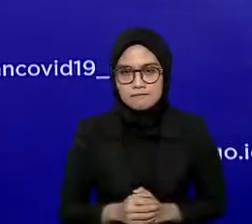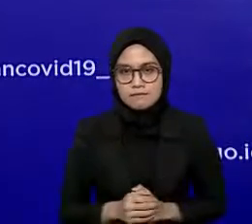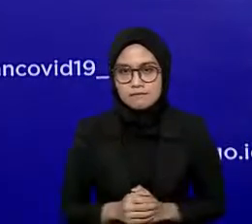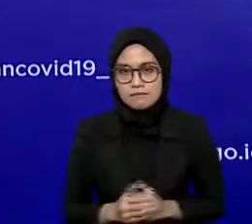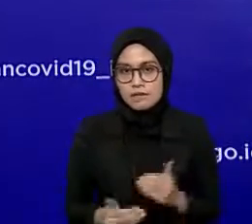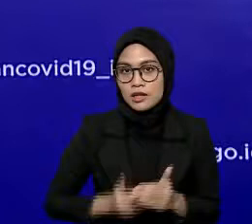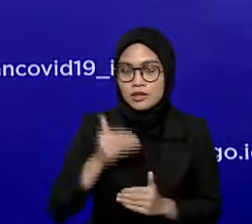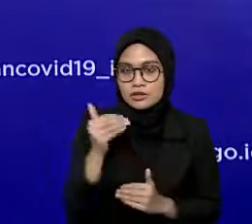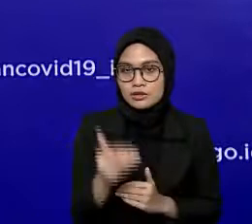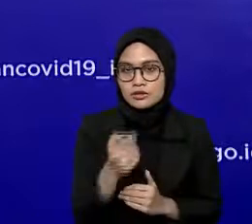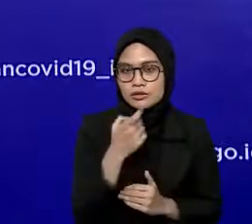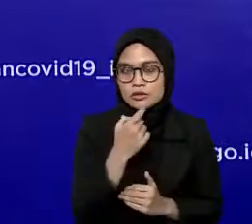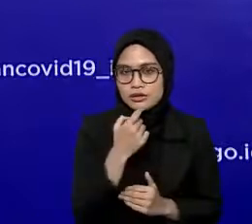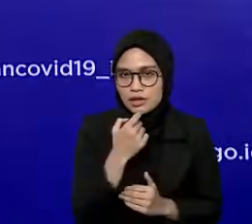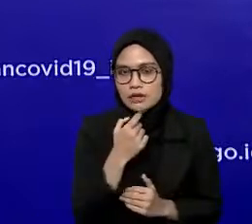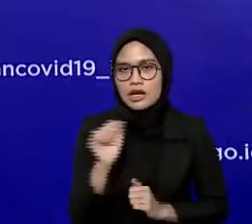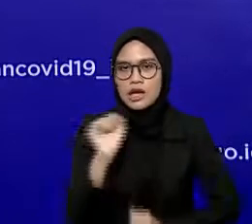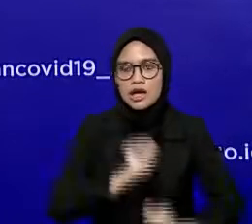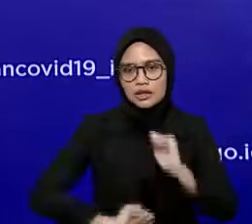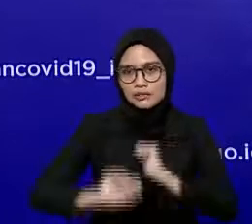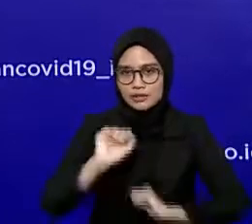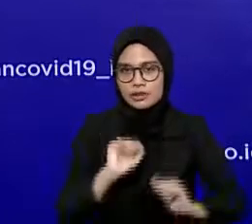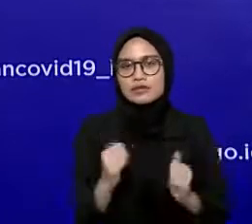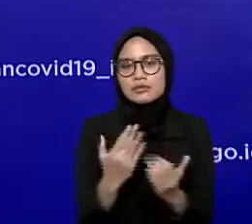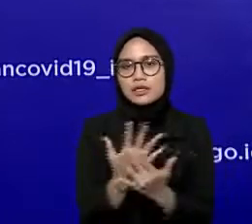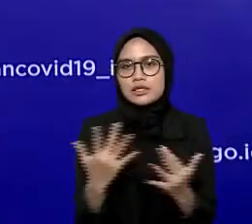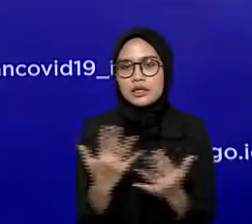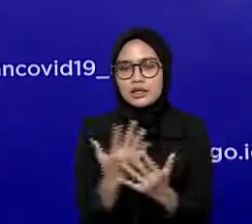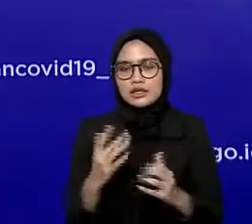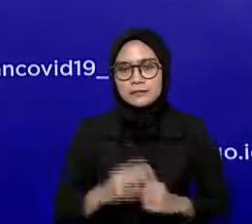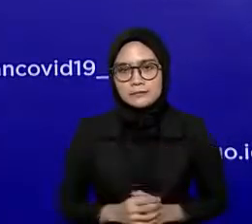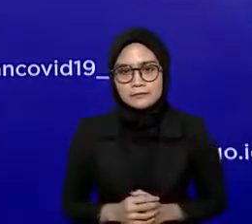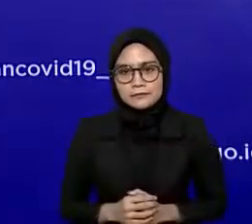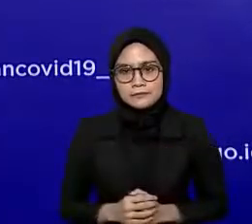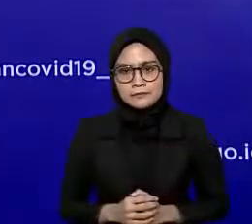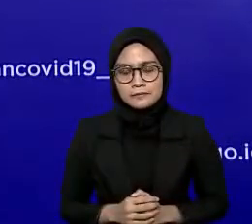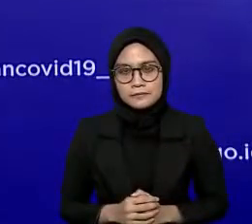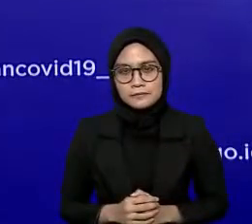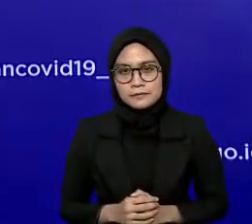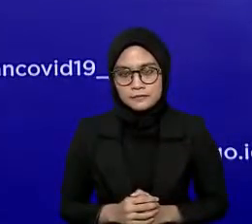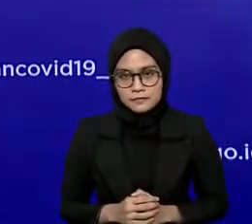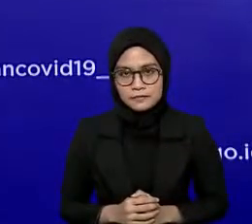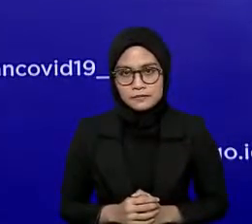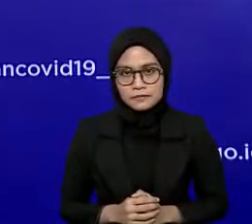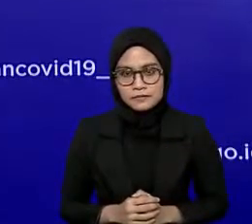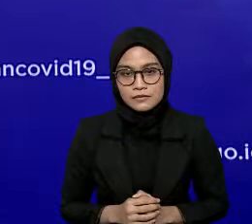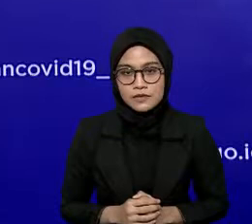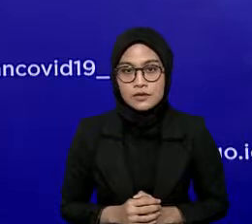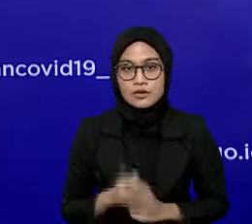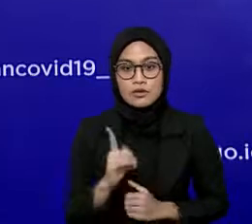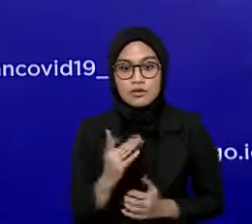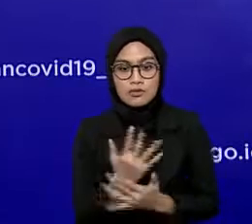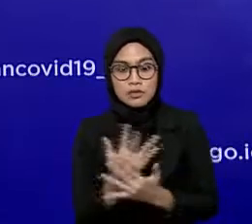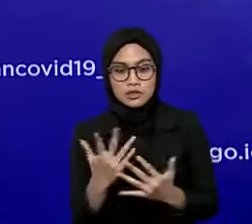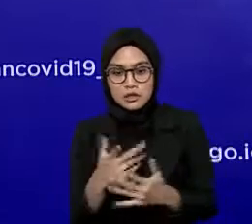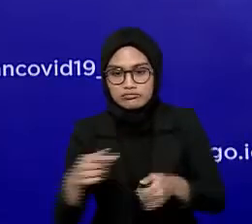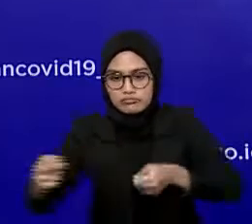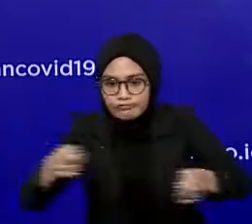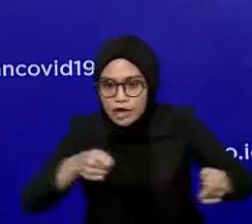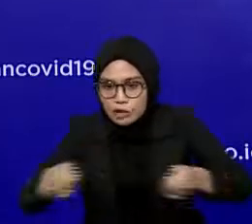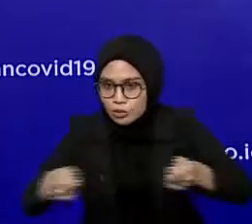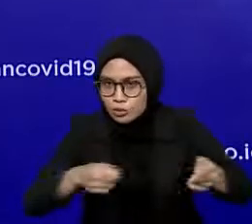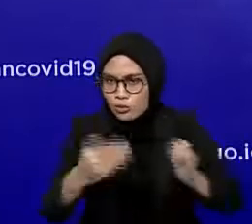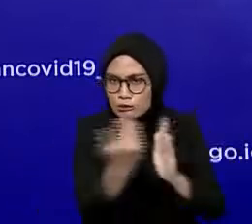ketiga, pengendalian mobilitas dan kebijakan protokol kesehatan. Kedua hal ini apabila tidak dikendalikan dengan